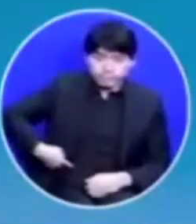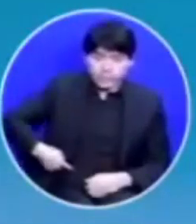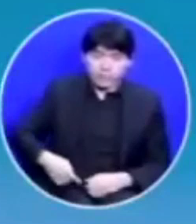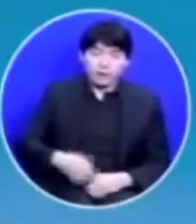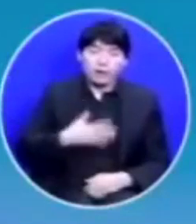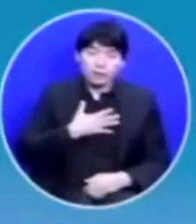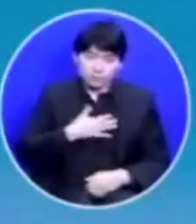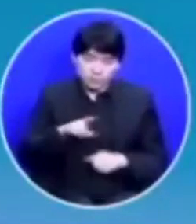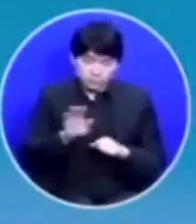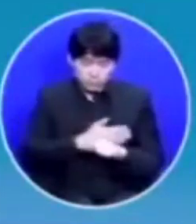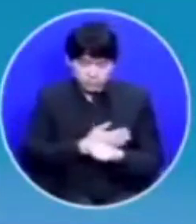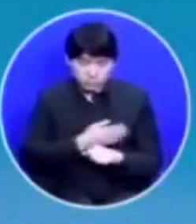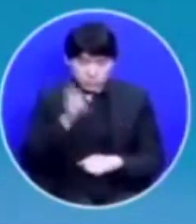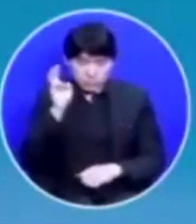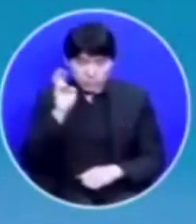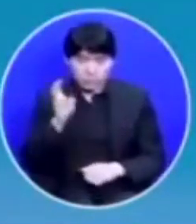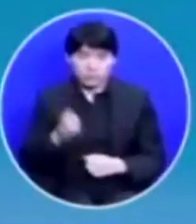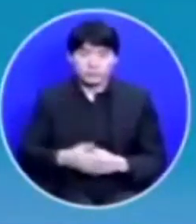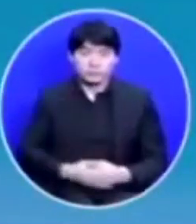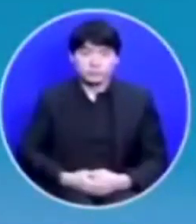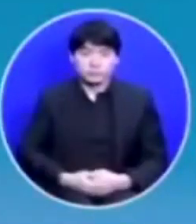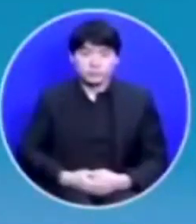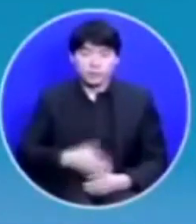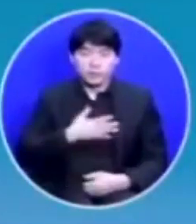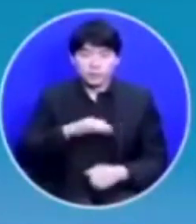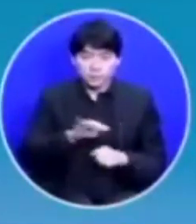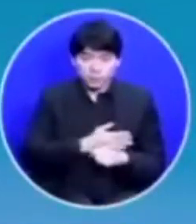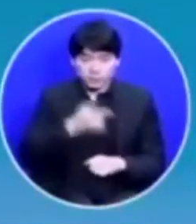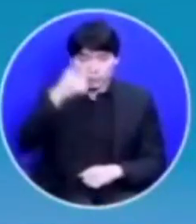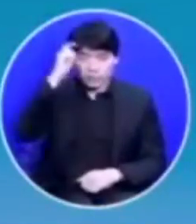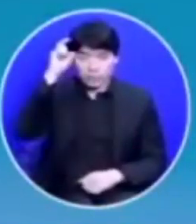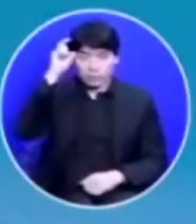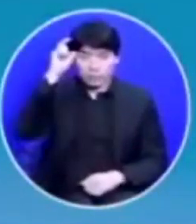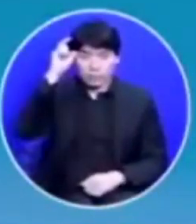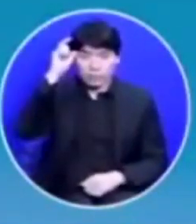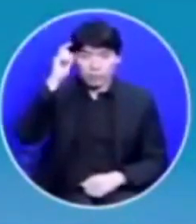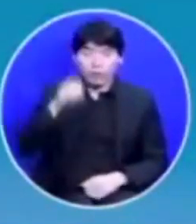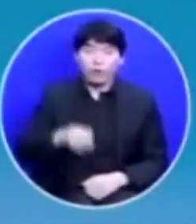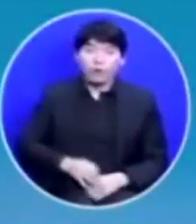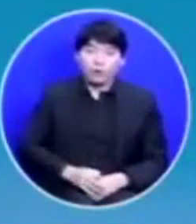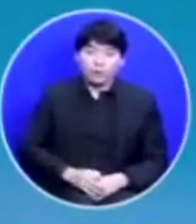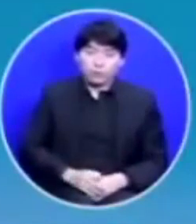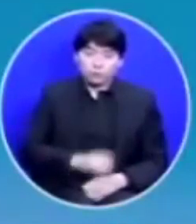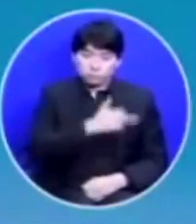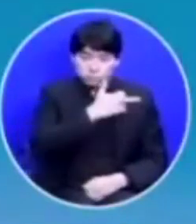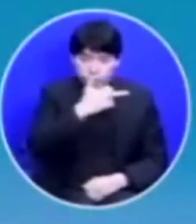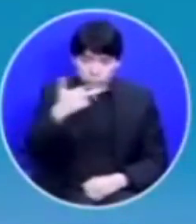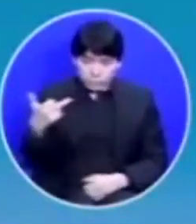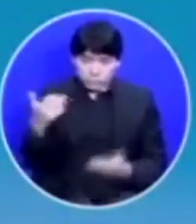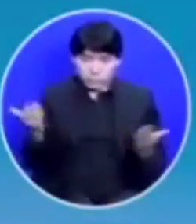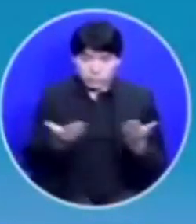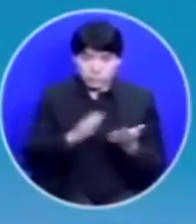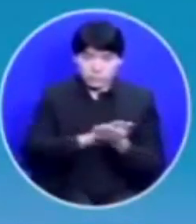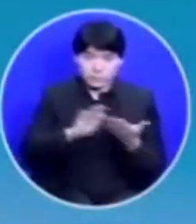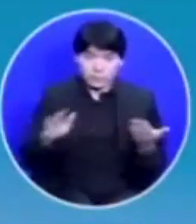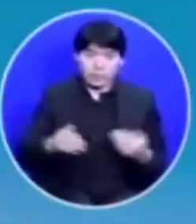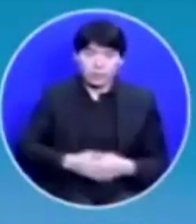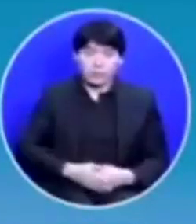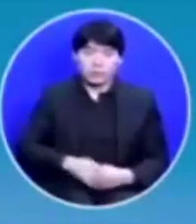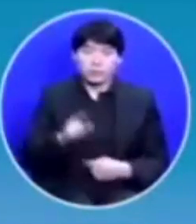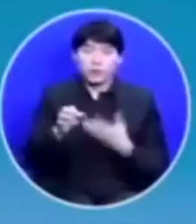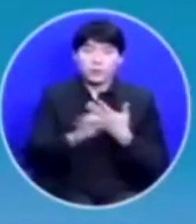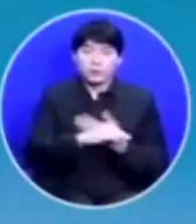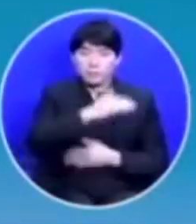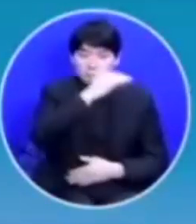잘못 했구나 여러분 자기가 잘못했다는 것을 깨닫는 일이 대단한 일입니다 그러면 바로